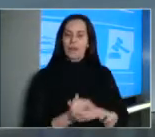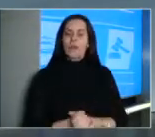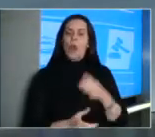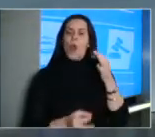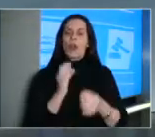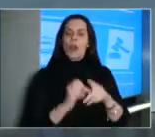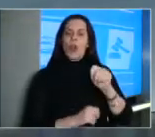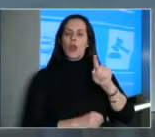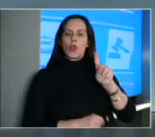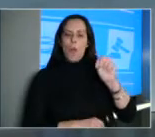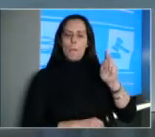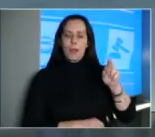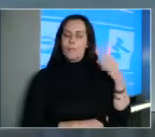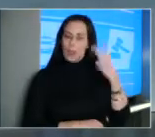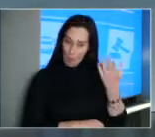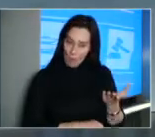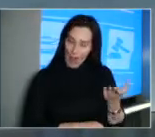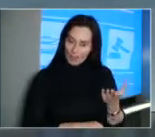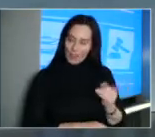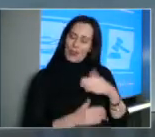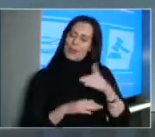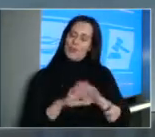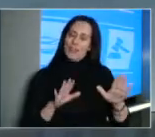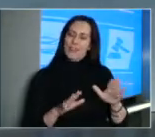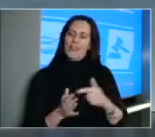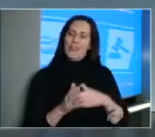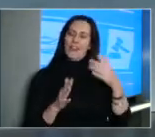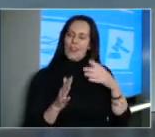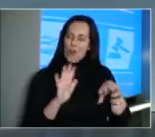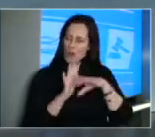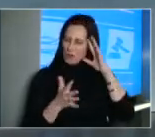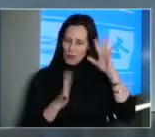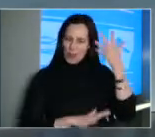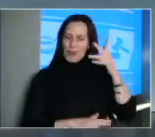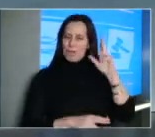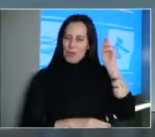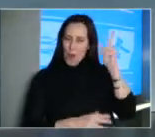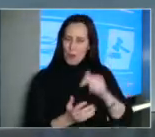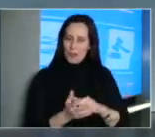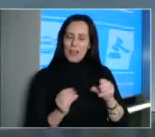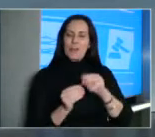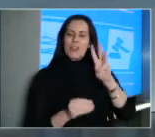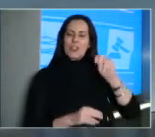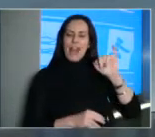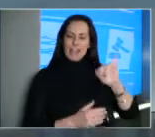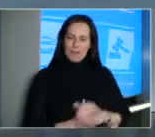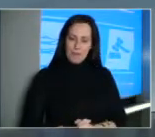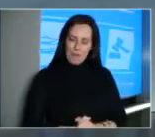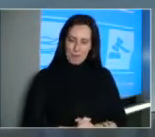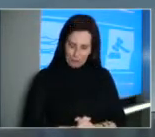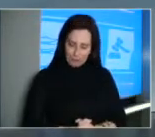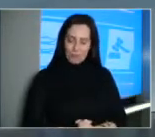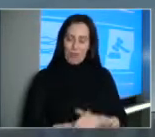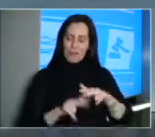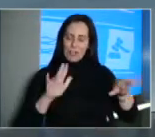הדין תומר נאור את העניינים האלה, וכמובן, לא נסיים בלי סל חוקים משוגעים לחלוטין מעבר לים, עם שני אלטרוביץ' שלנו.